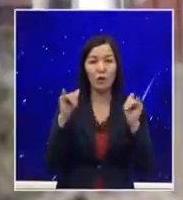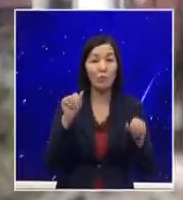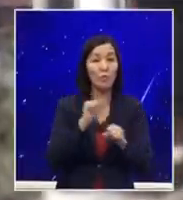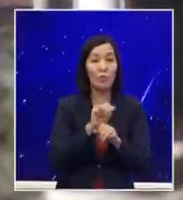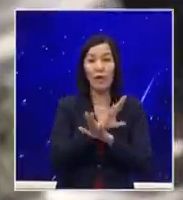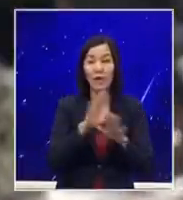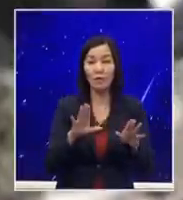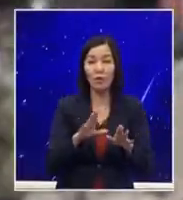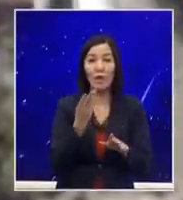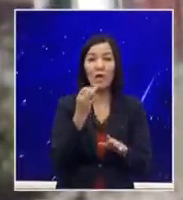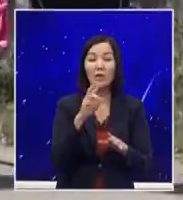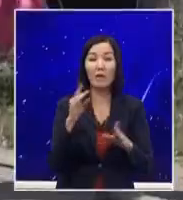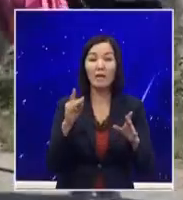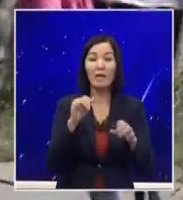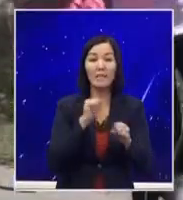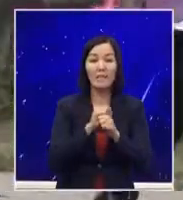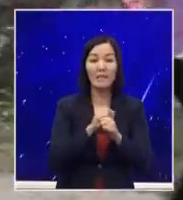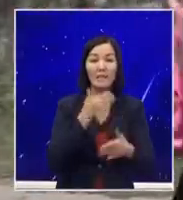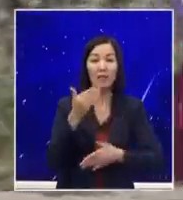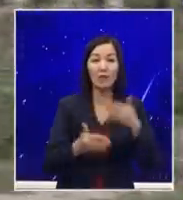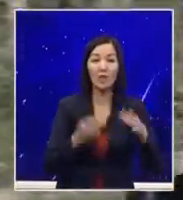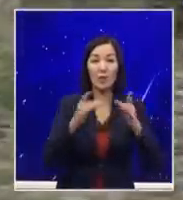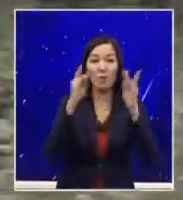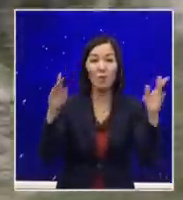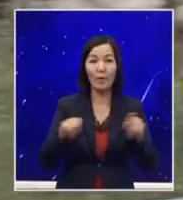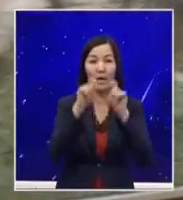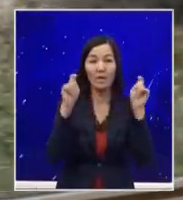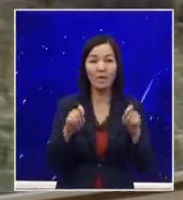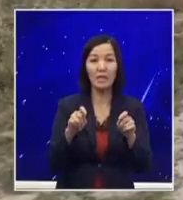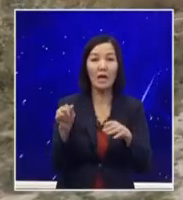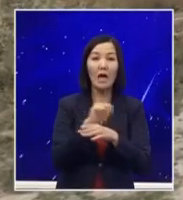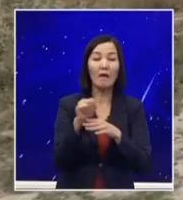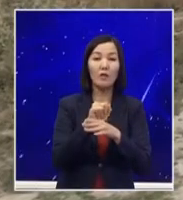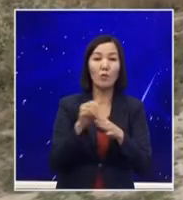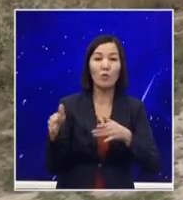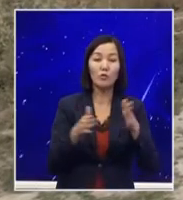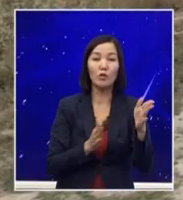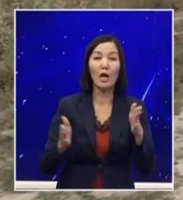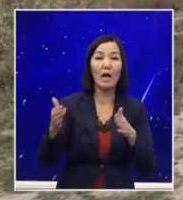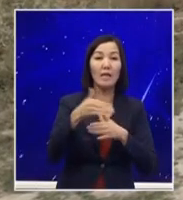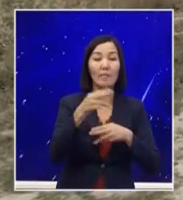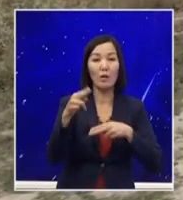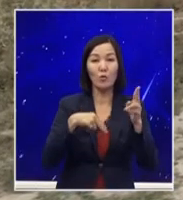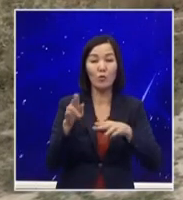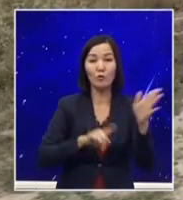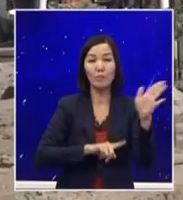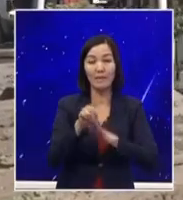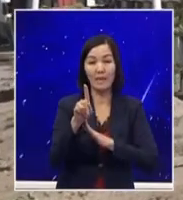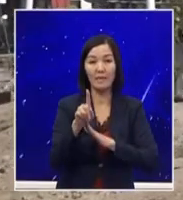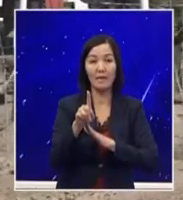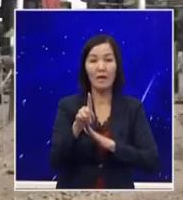тоқтаған жоқ. Шамалған станциясында жаяу жүргінші өтетін көпір ашылды, автокөліктер жүретін айнымалы жол құрылысы басталып та